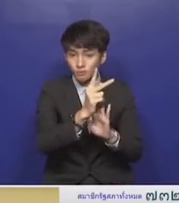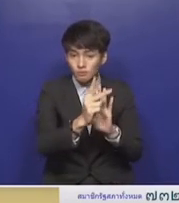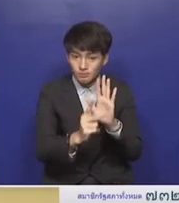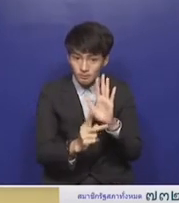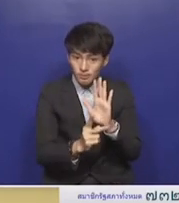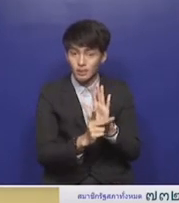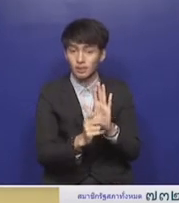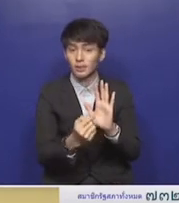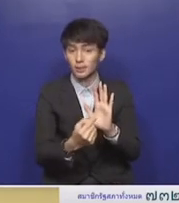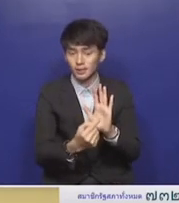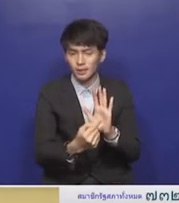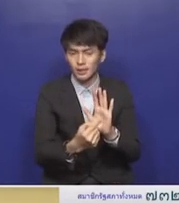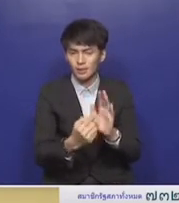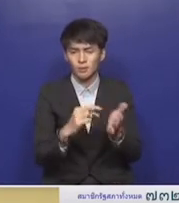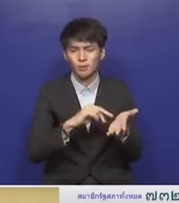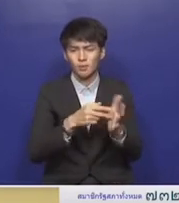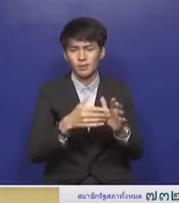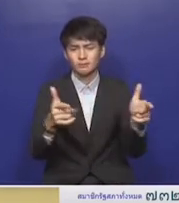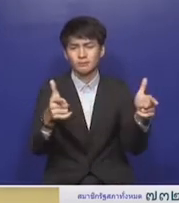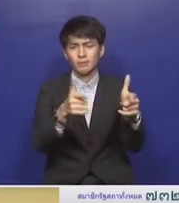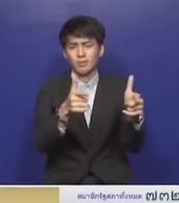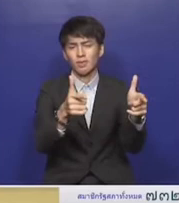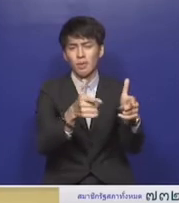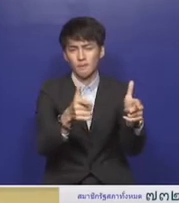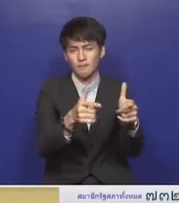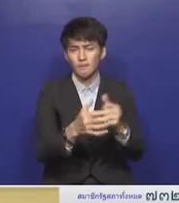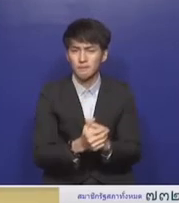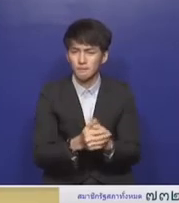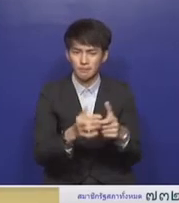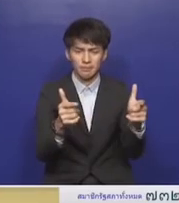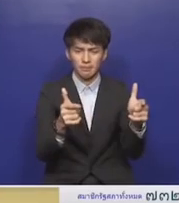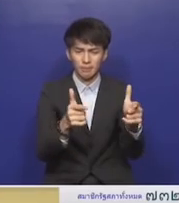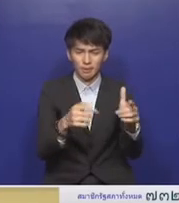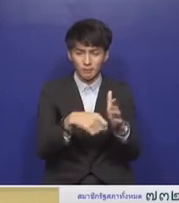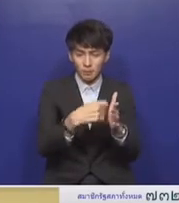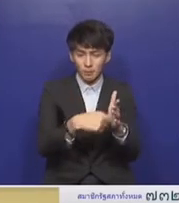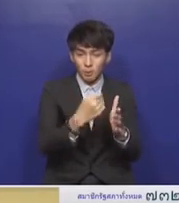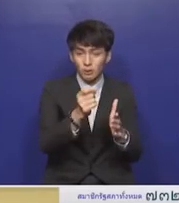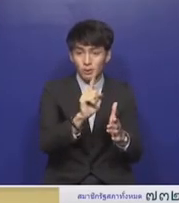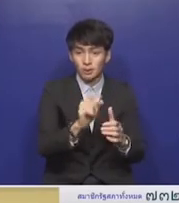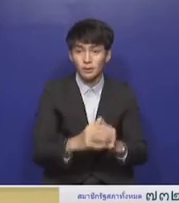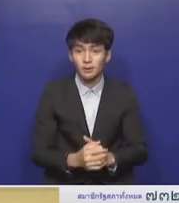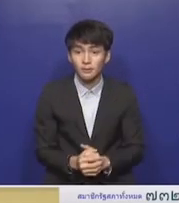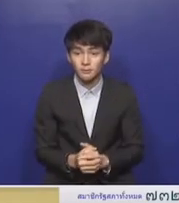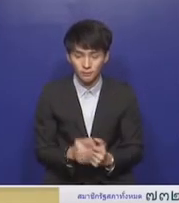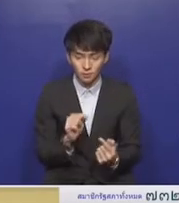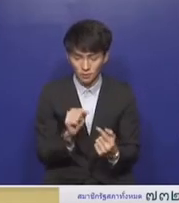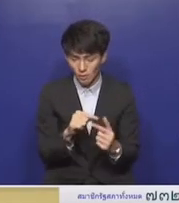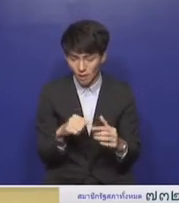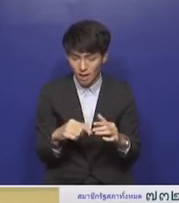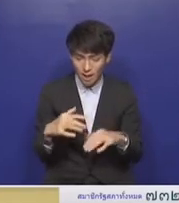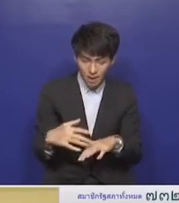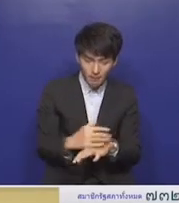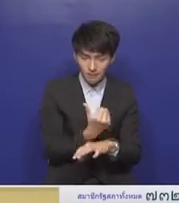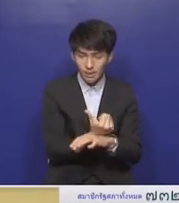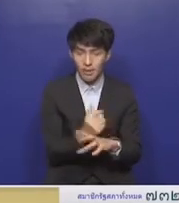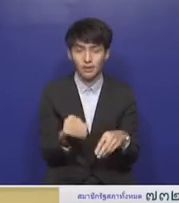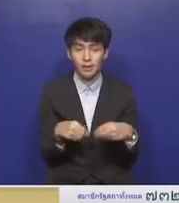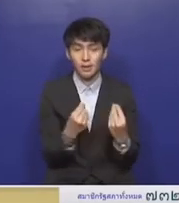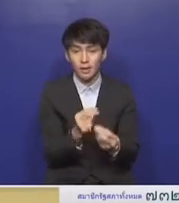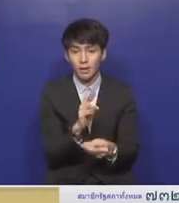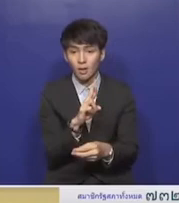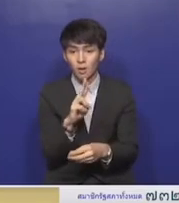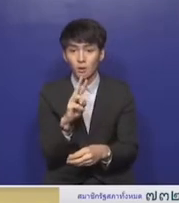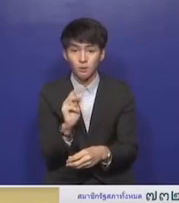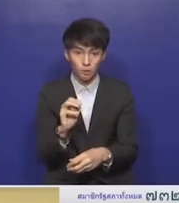ทำประชามติอย่างแคบนะครับจากแค่มากเหตุผลเพราะว่าเป็นการให้อำนาจแก่ค่ะน้ำตีในฝ่ายบริหาร